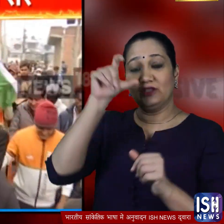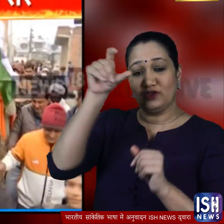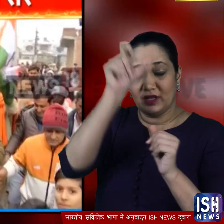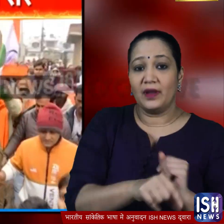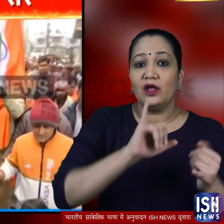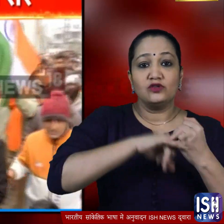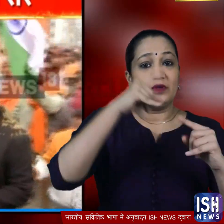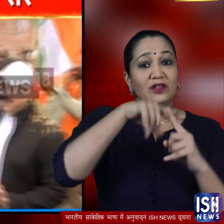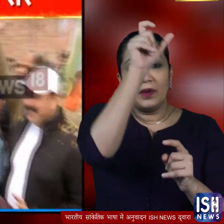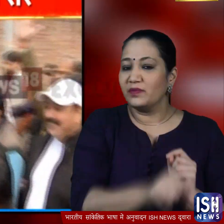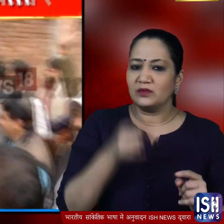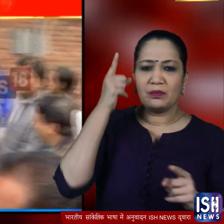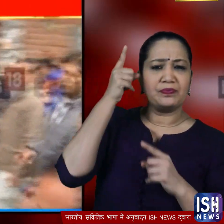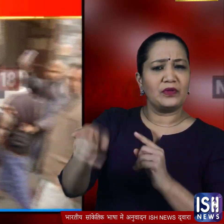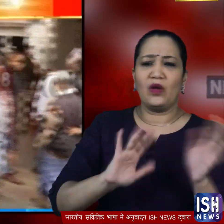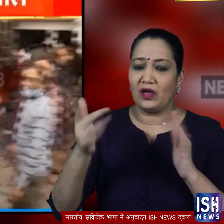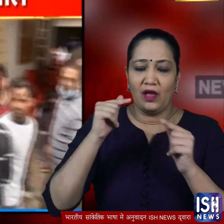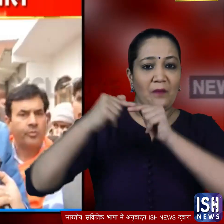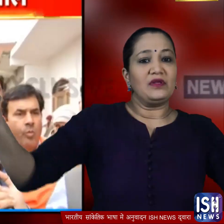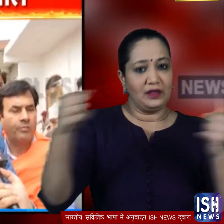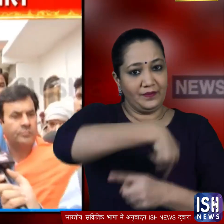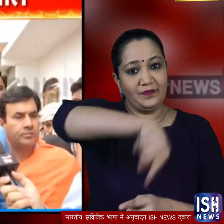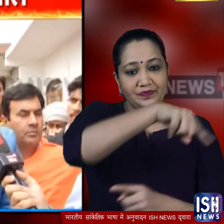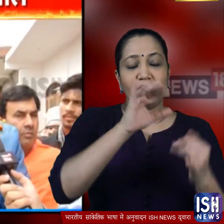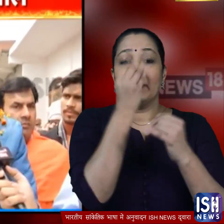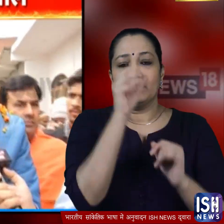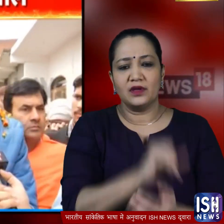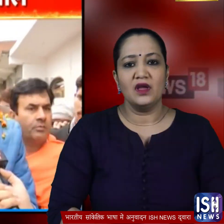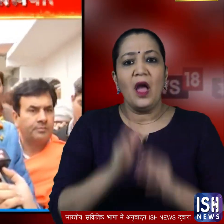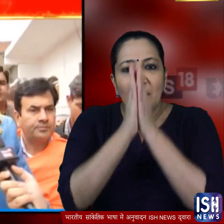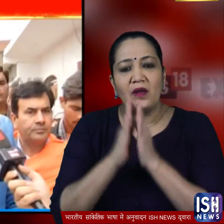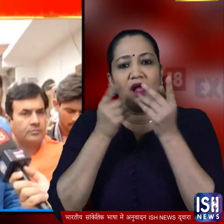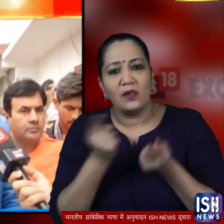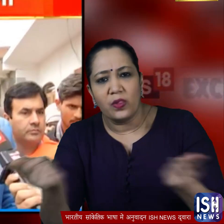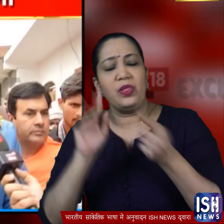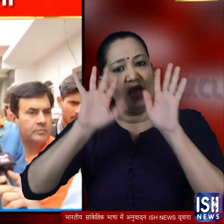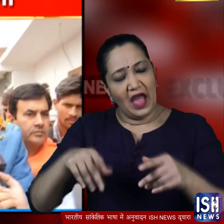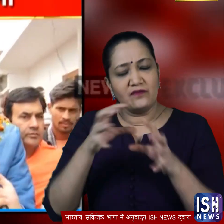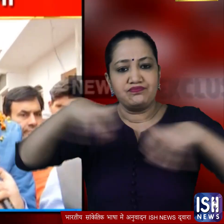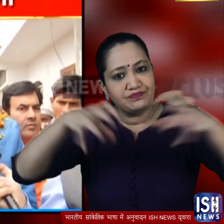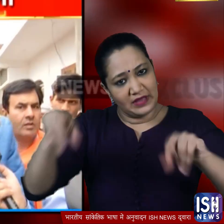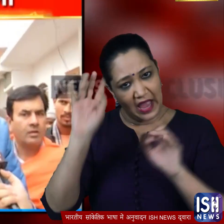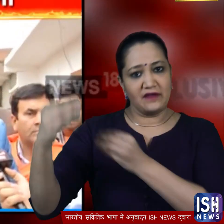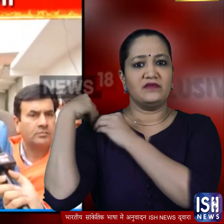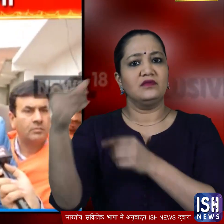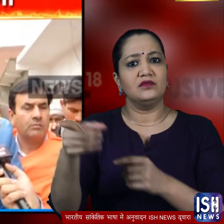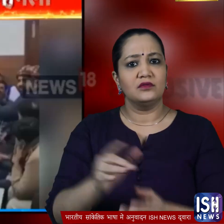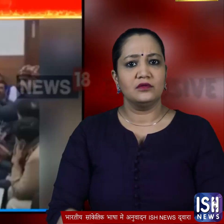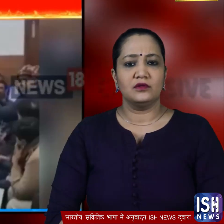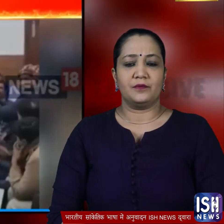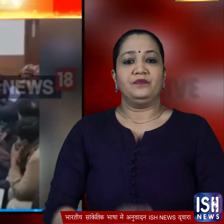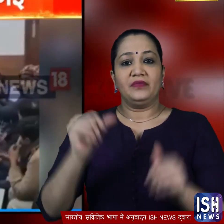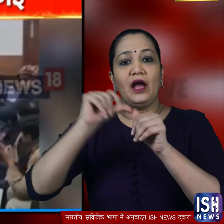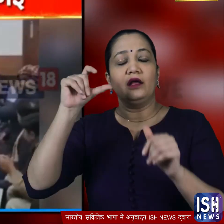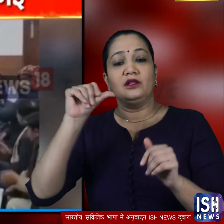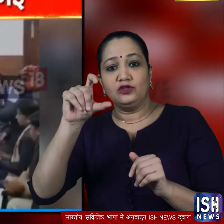बीजेपी उम्मीदवार सोमेंद्र तोमर ने उन्हें निशाने पर ले लिया। कहीं ना कहीं ये धर्म के नाम पर और जाति के नाम पर समाजों को तोड़ने का काम करते हैं।